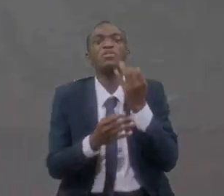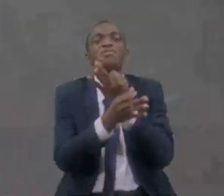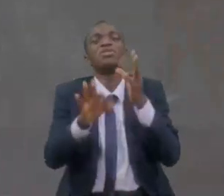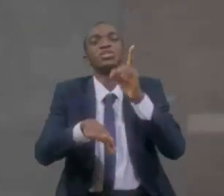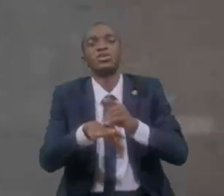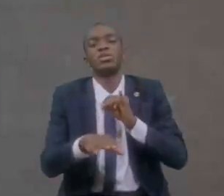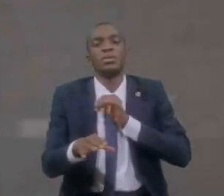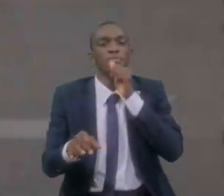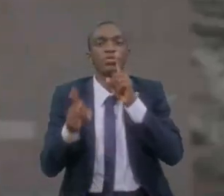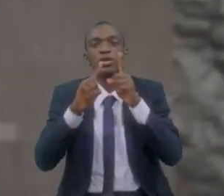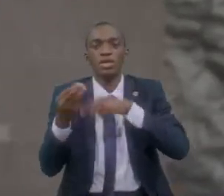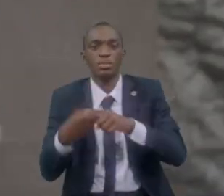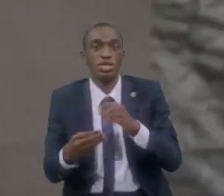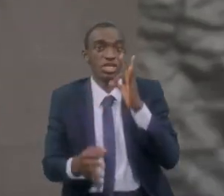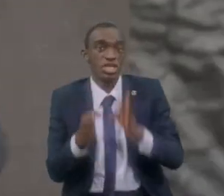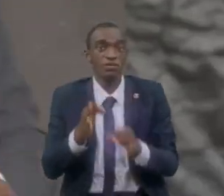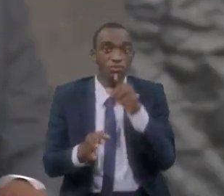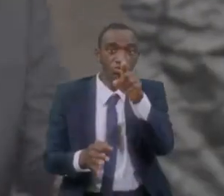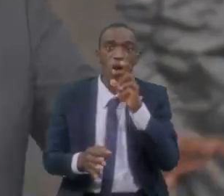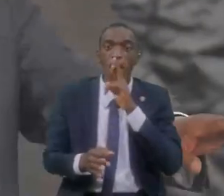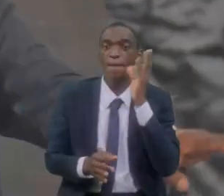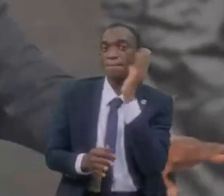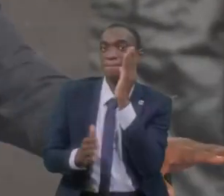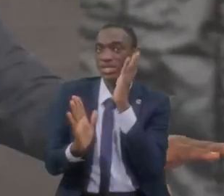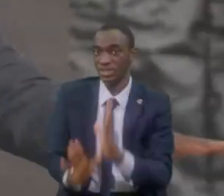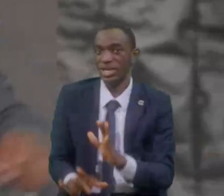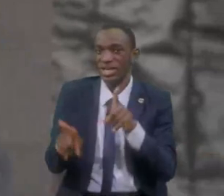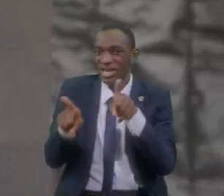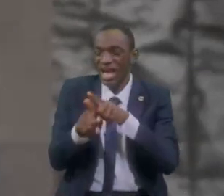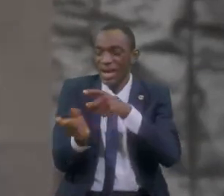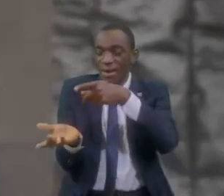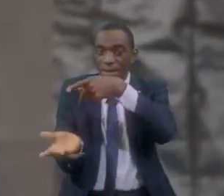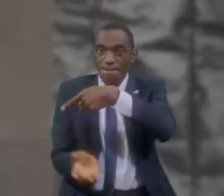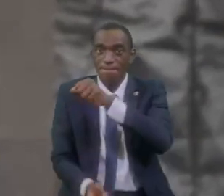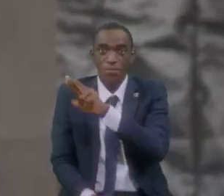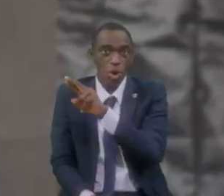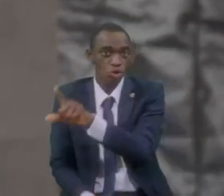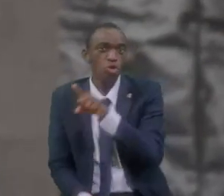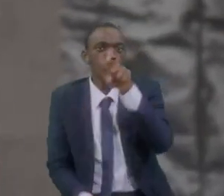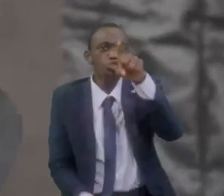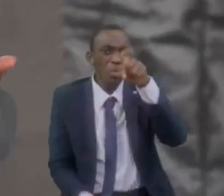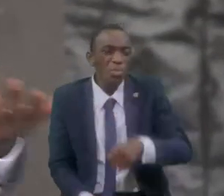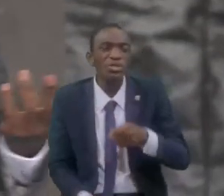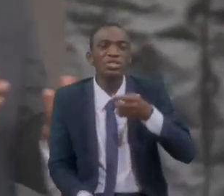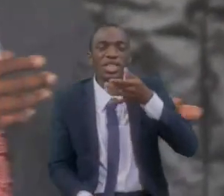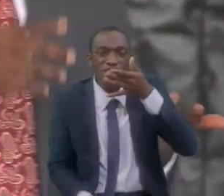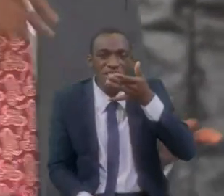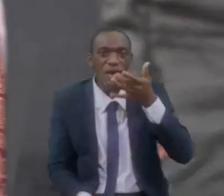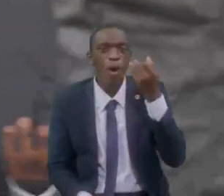ministre, comme Paul, tu dois goûter à la liberté dont tu